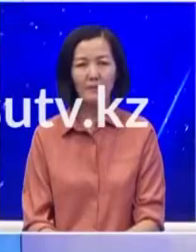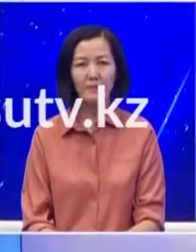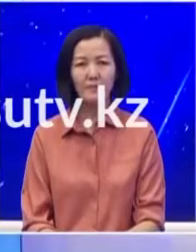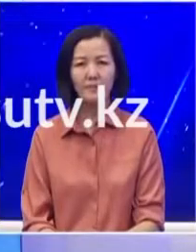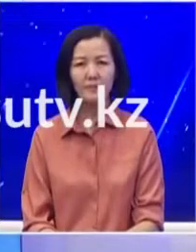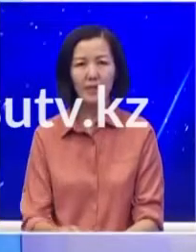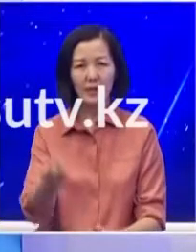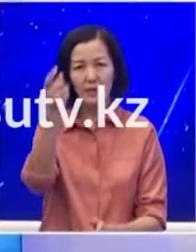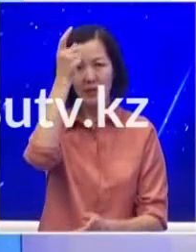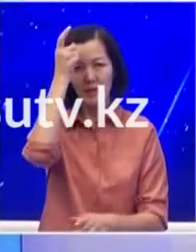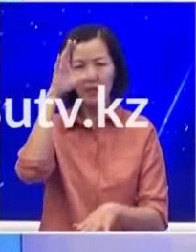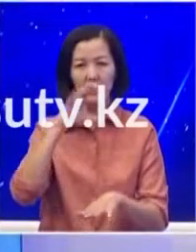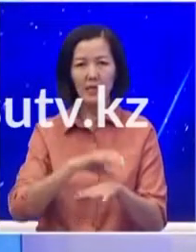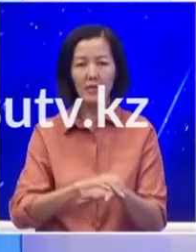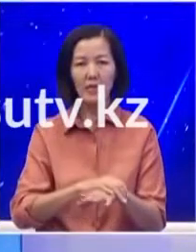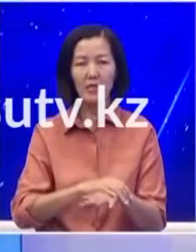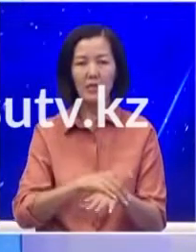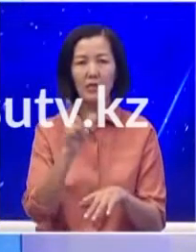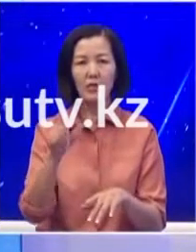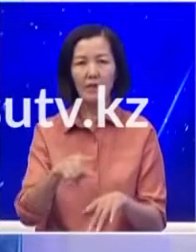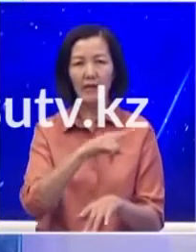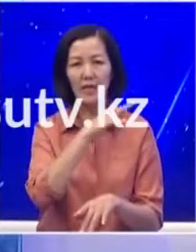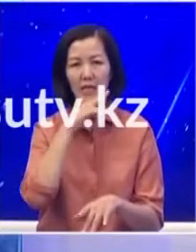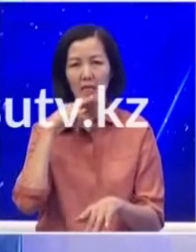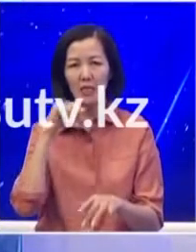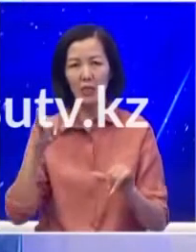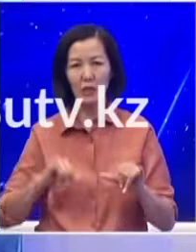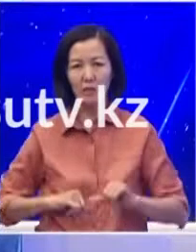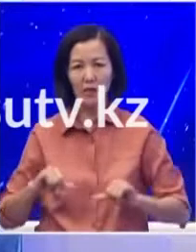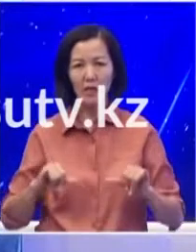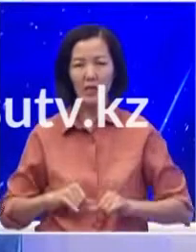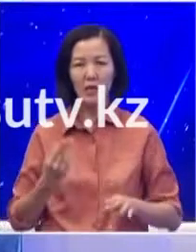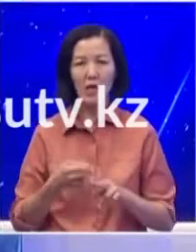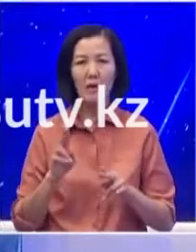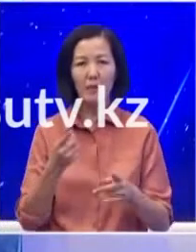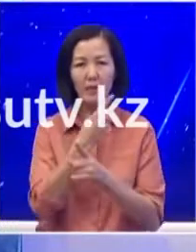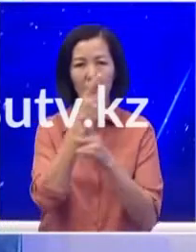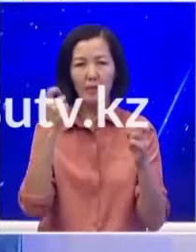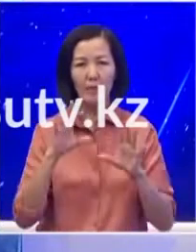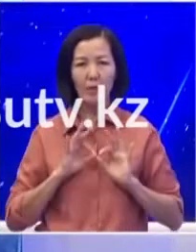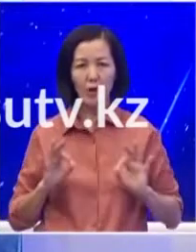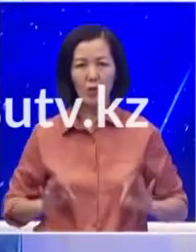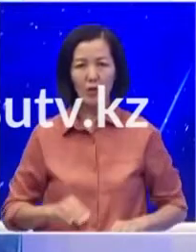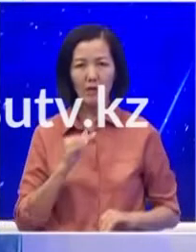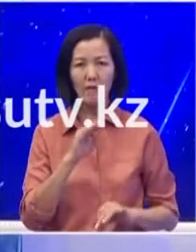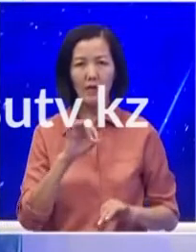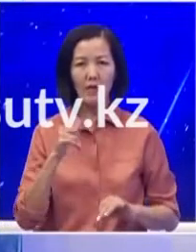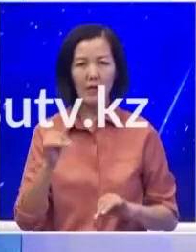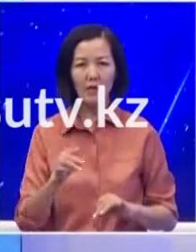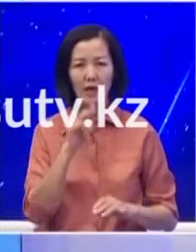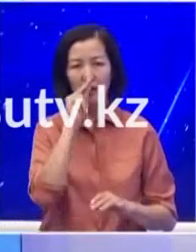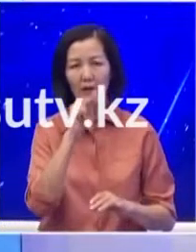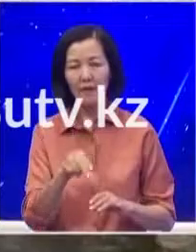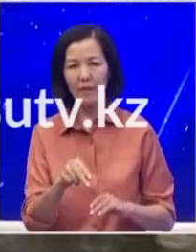В Германии задержан гражданин России по подозрению в шпионаже. Об этом сообщила Федеральная прокуратура ФРГ. По данным